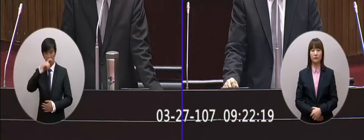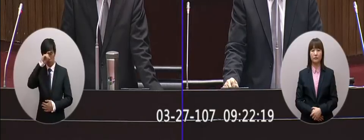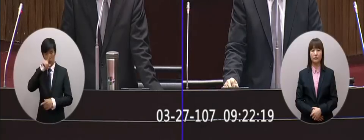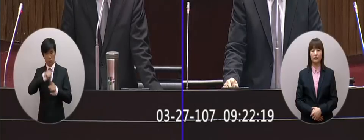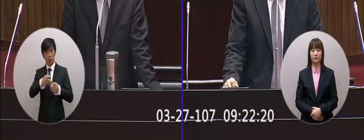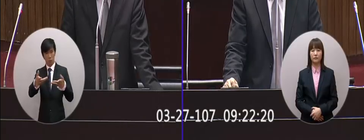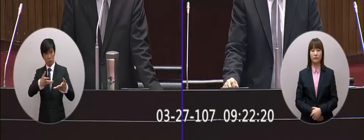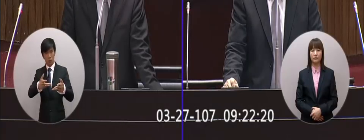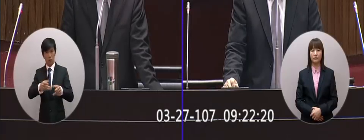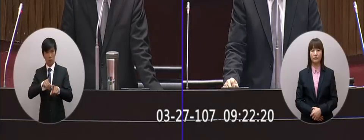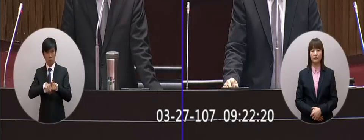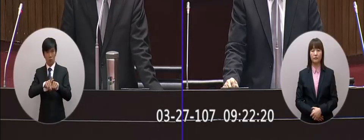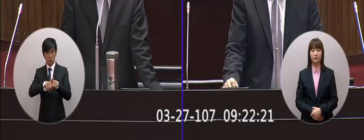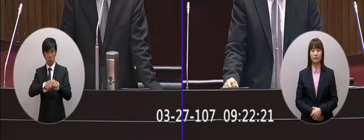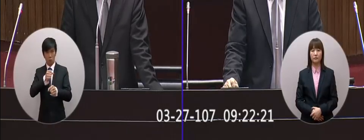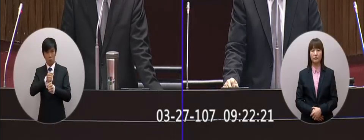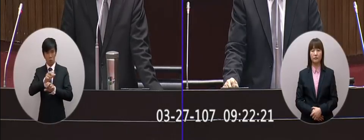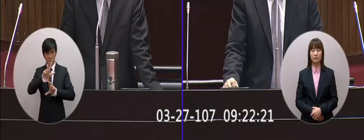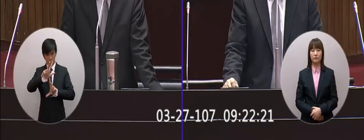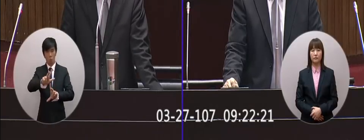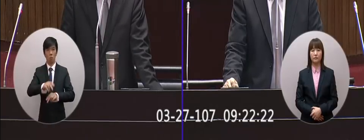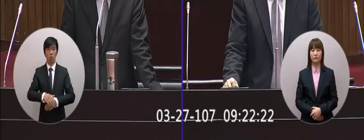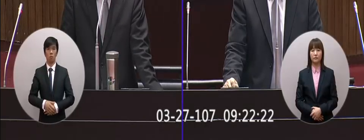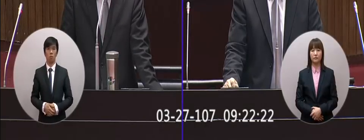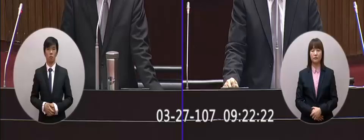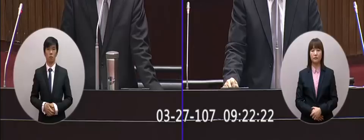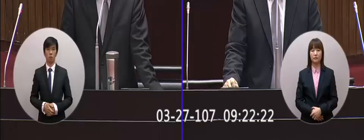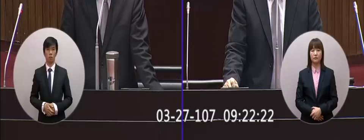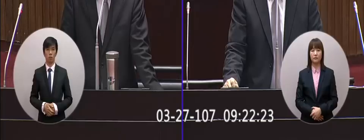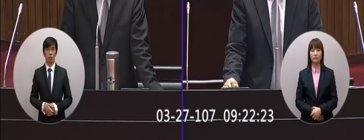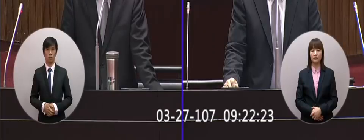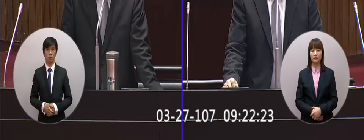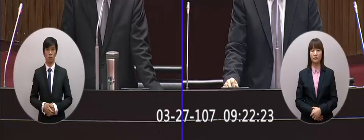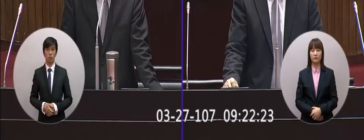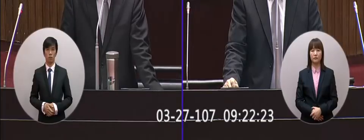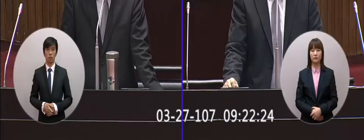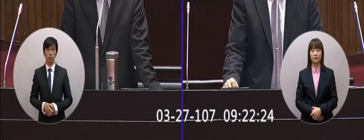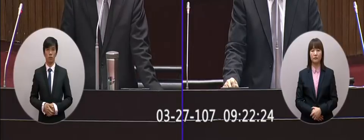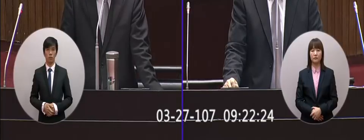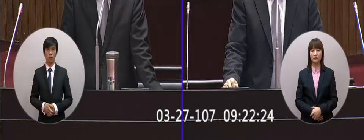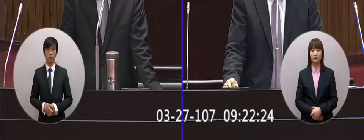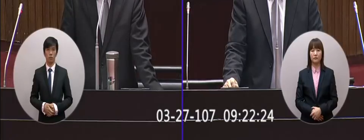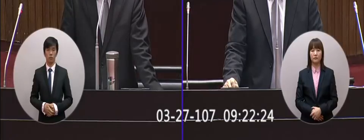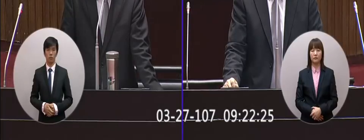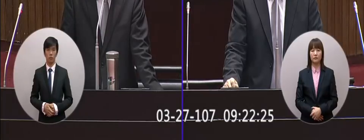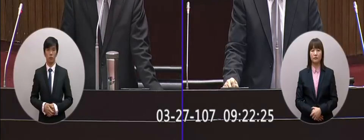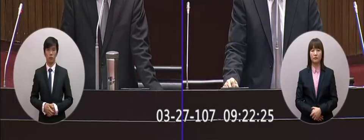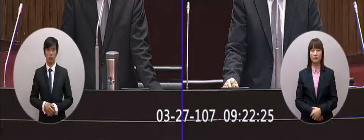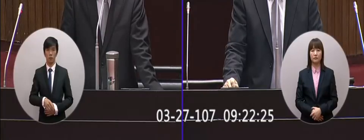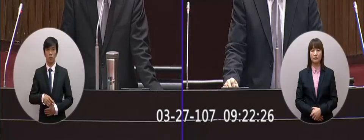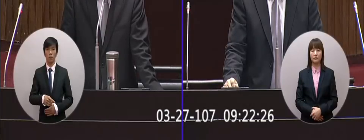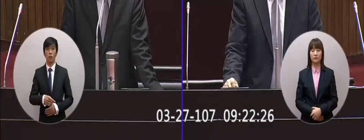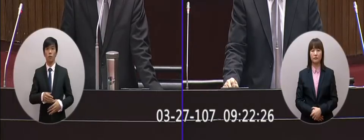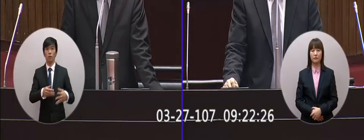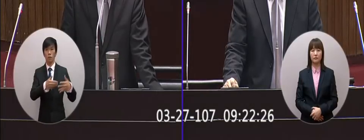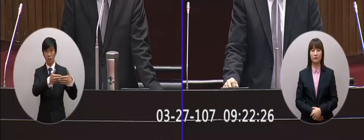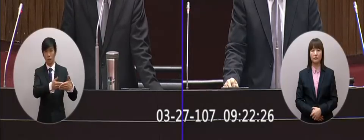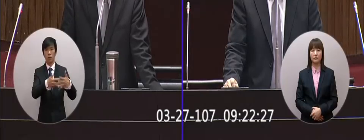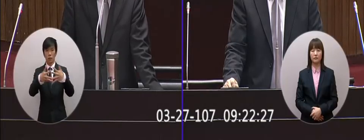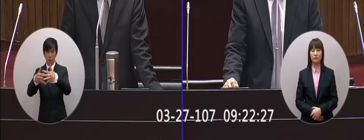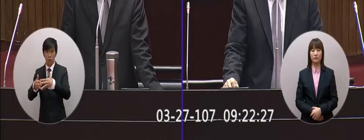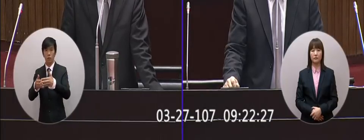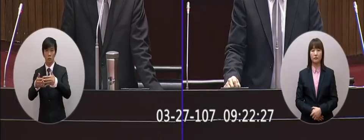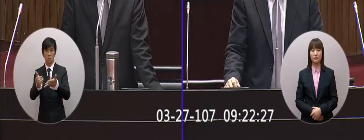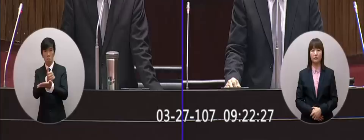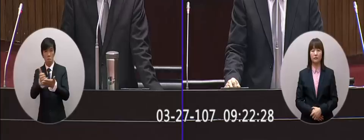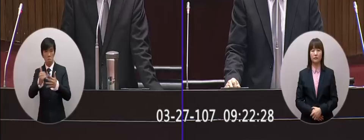实这些重大的政策，那么将这个将美中的贸易大战对台湾的影响降到